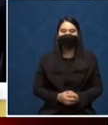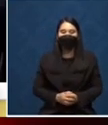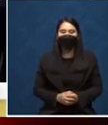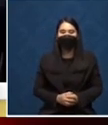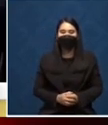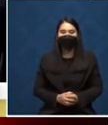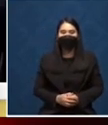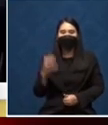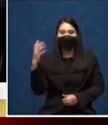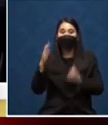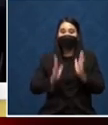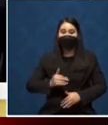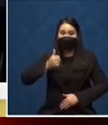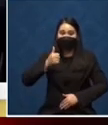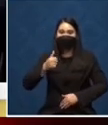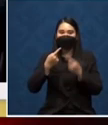ที่ใส่หน้ากาก